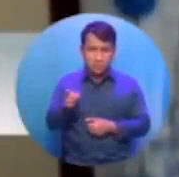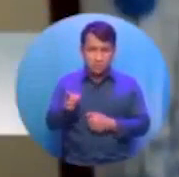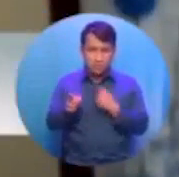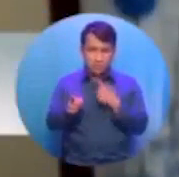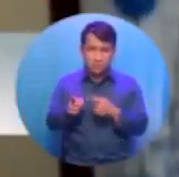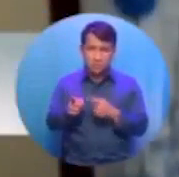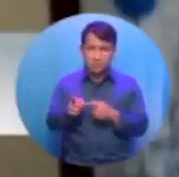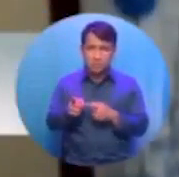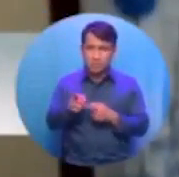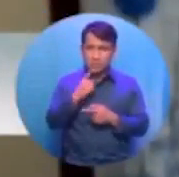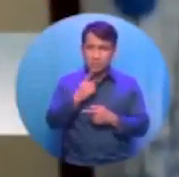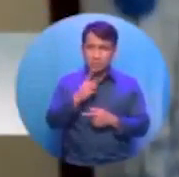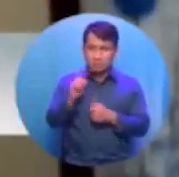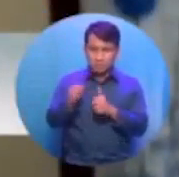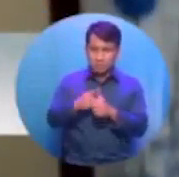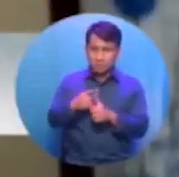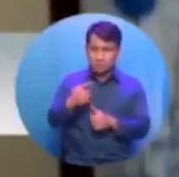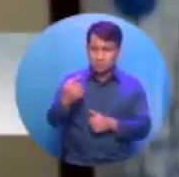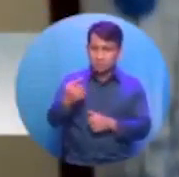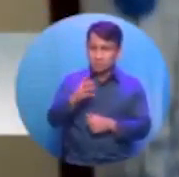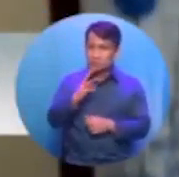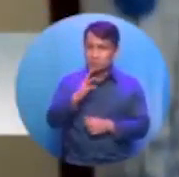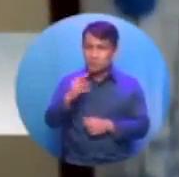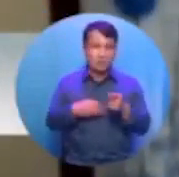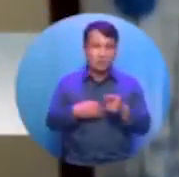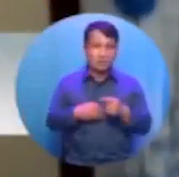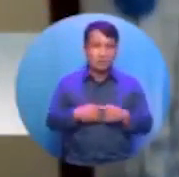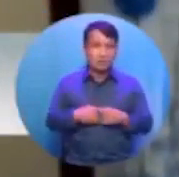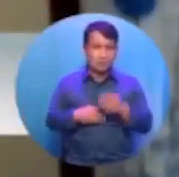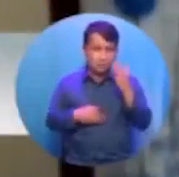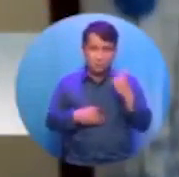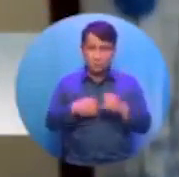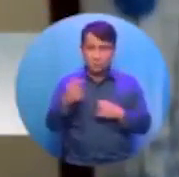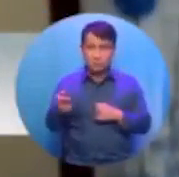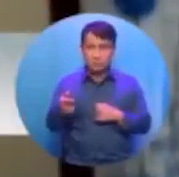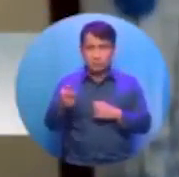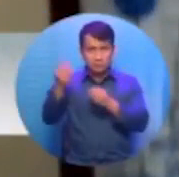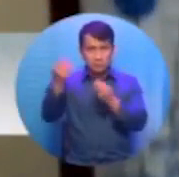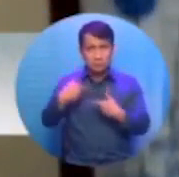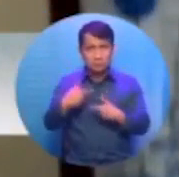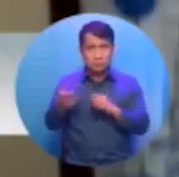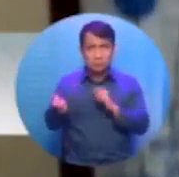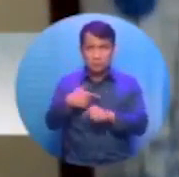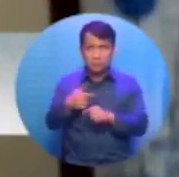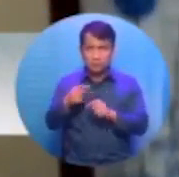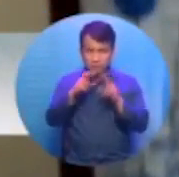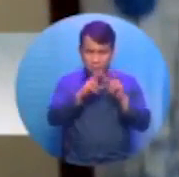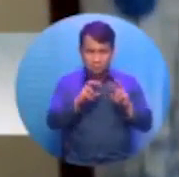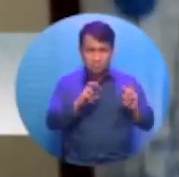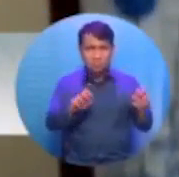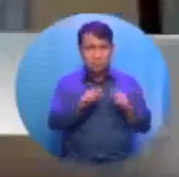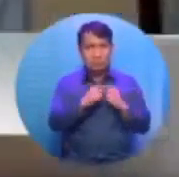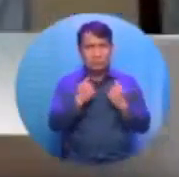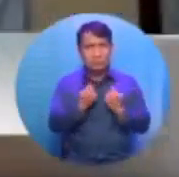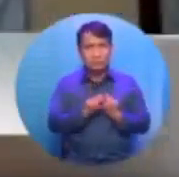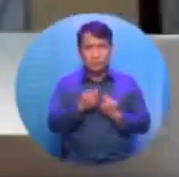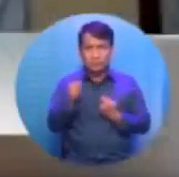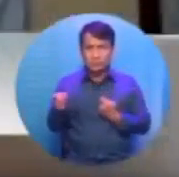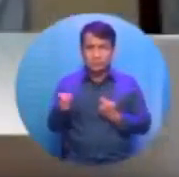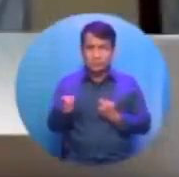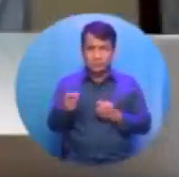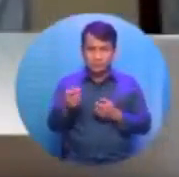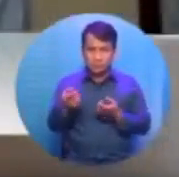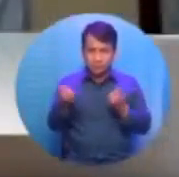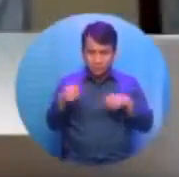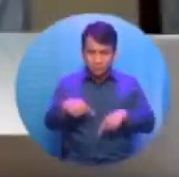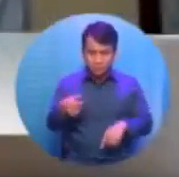nagsasalita na po siya ng hindi maganda po sa pinan ko po, Idol. Pero may nakapagsabi sa akin from our research team na sa inuman daw